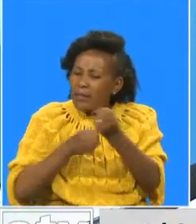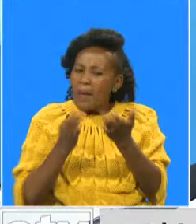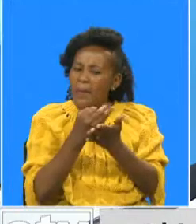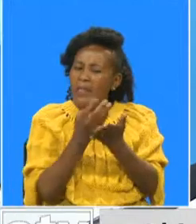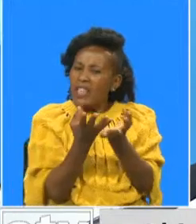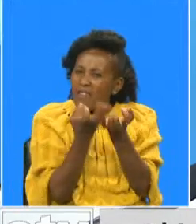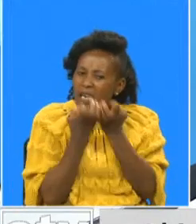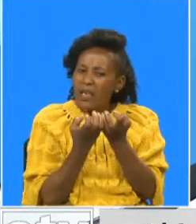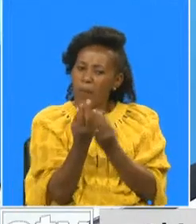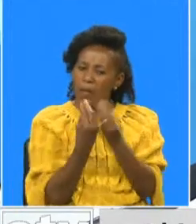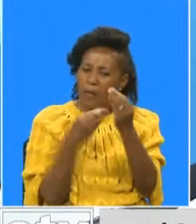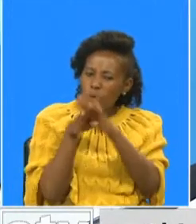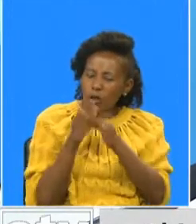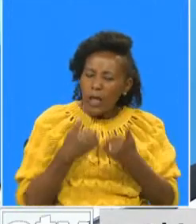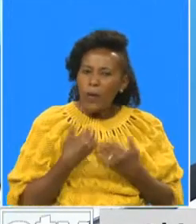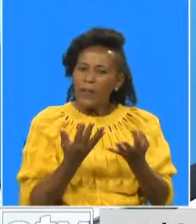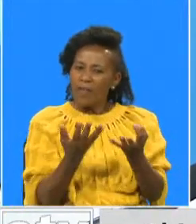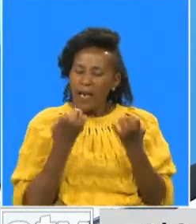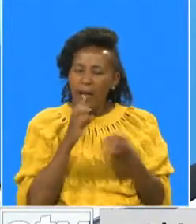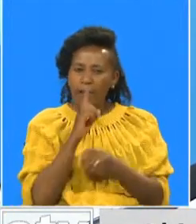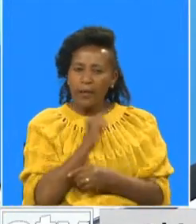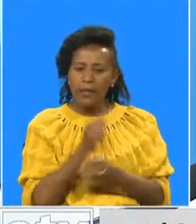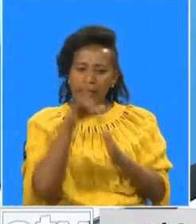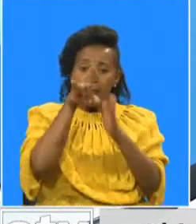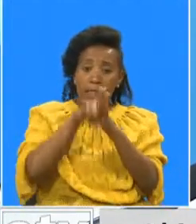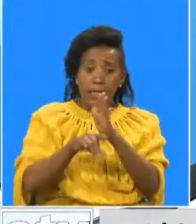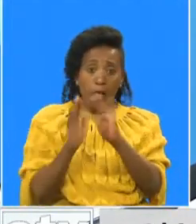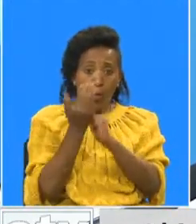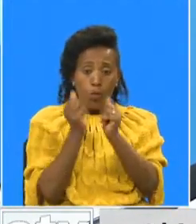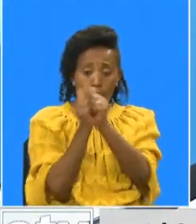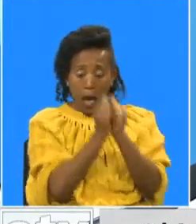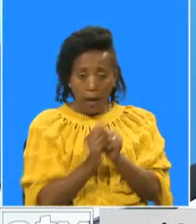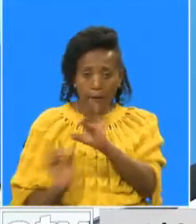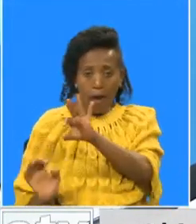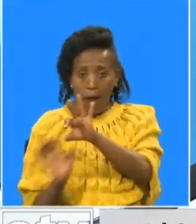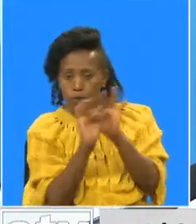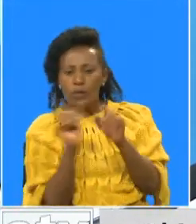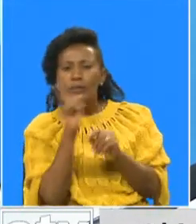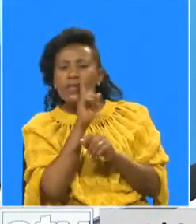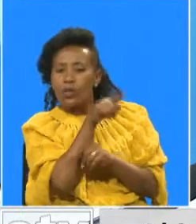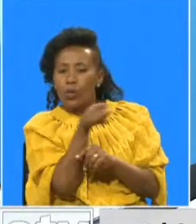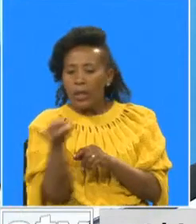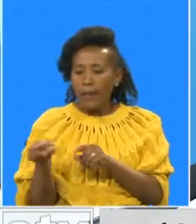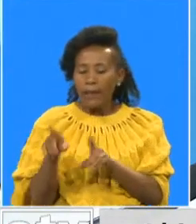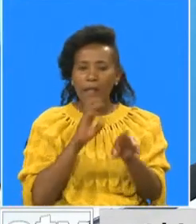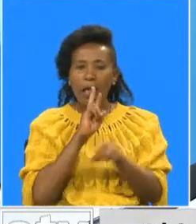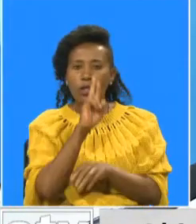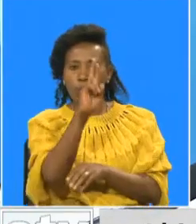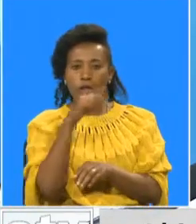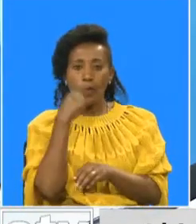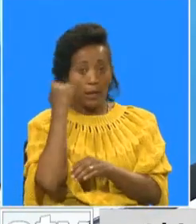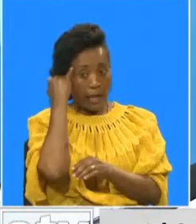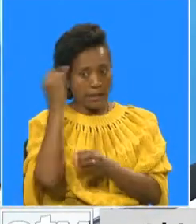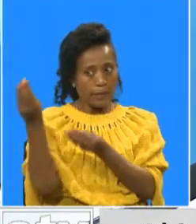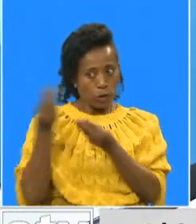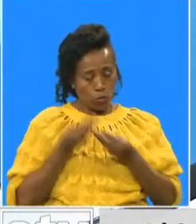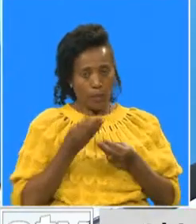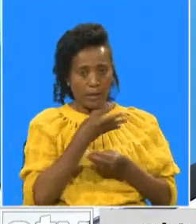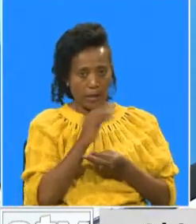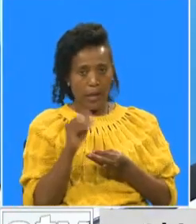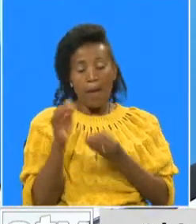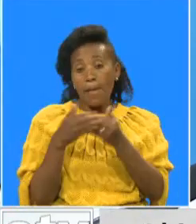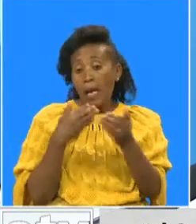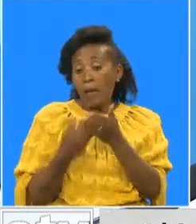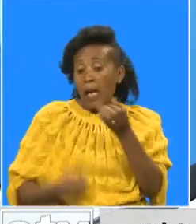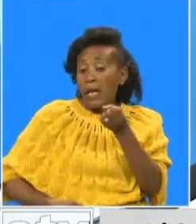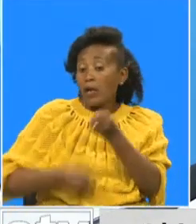ምርታቸው ተፈላጊነት በገበያ ውስጥ ያለው ተፈላጊነትም ዝቅተኛ ከመሆኑ ጋር ተያይዞ ምንድን ነው እናንተ የምታደርጉላቸው የሚለውን ሀሳብ ይስጡበትና